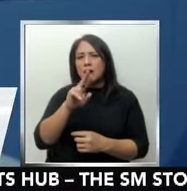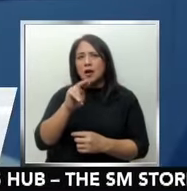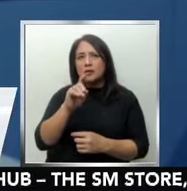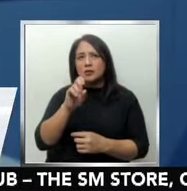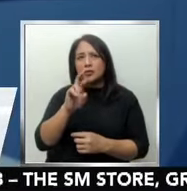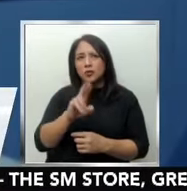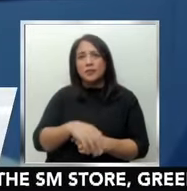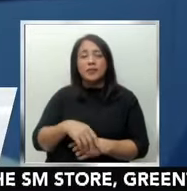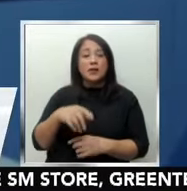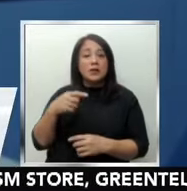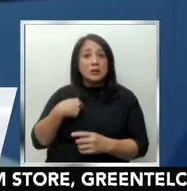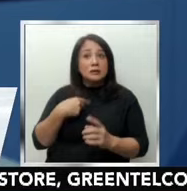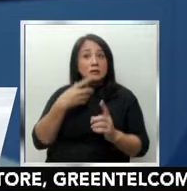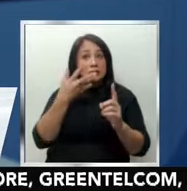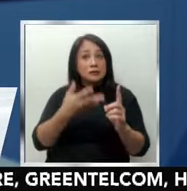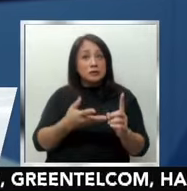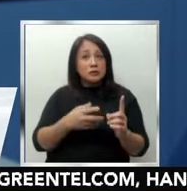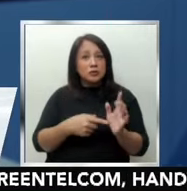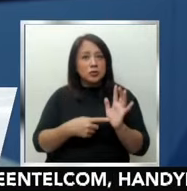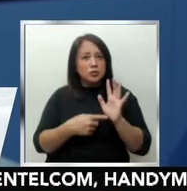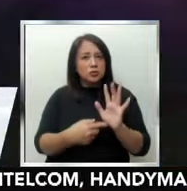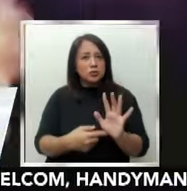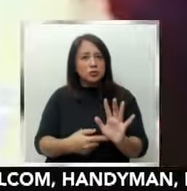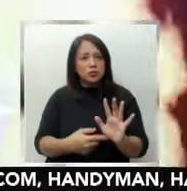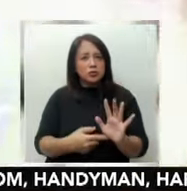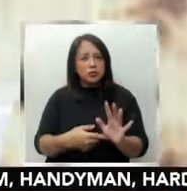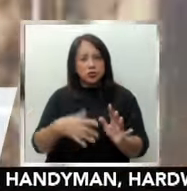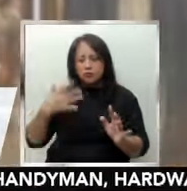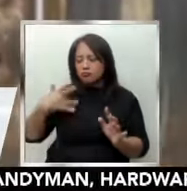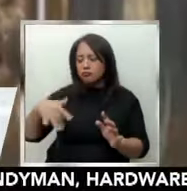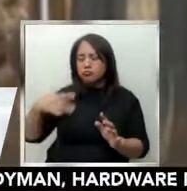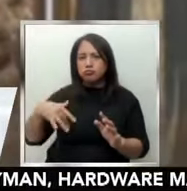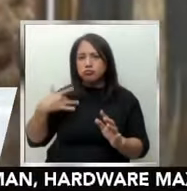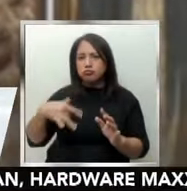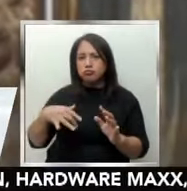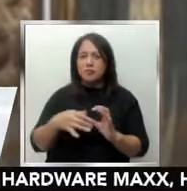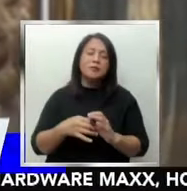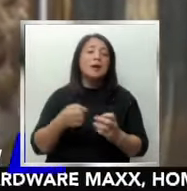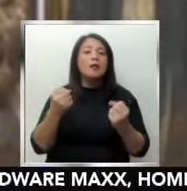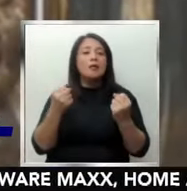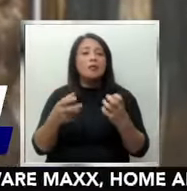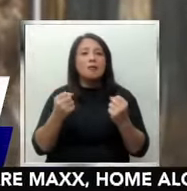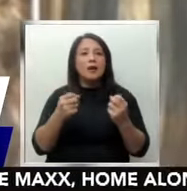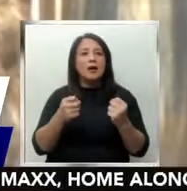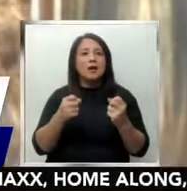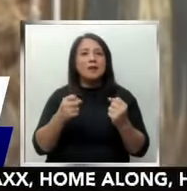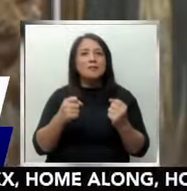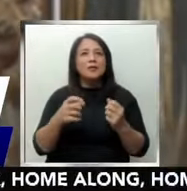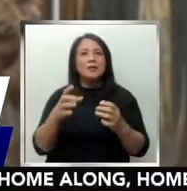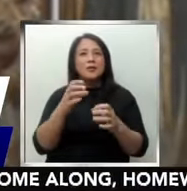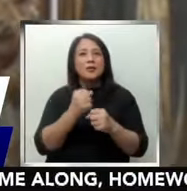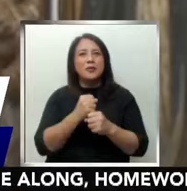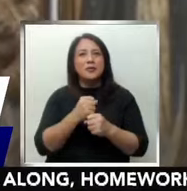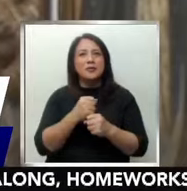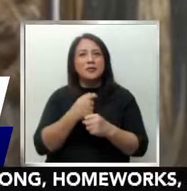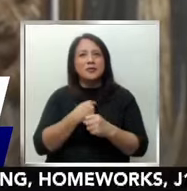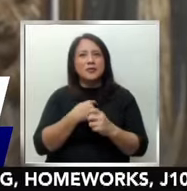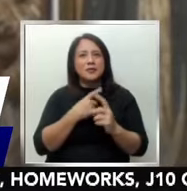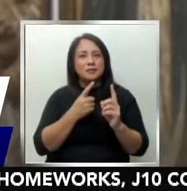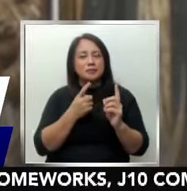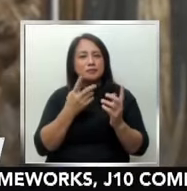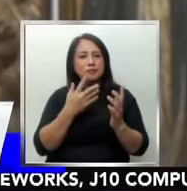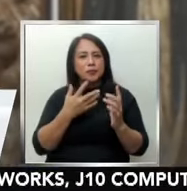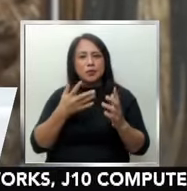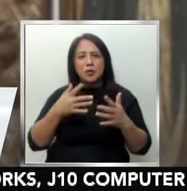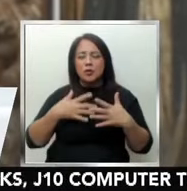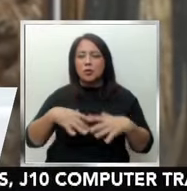Freya nagre-rate sa kanyang fashion sense Marami akong mahakot sa sa closet ko a lot of leather clothes